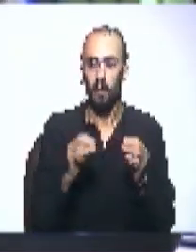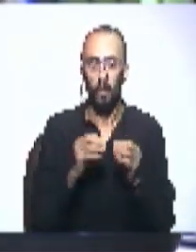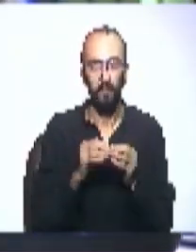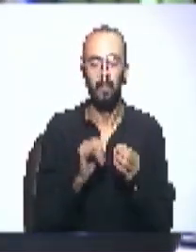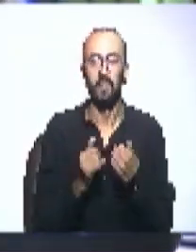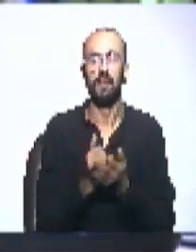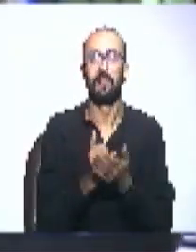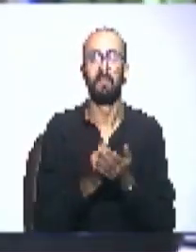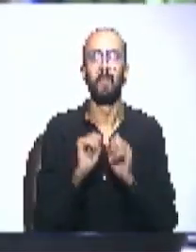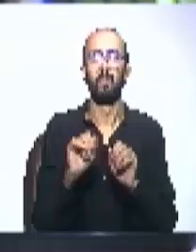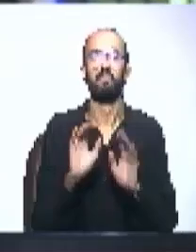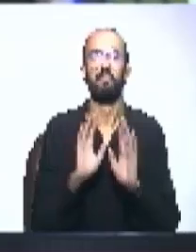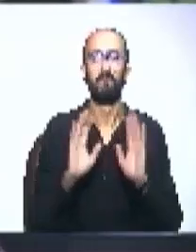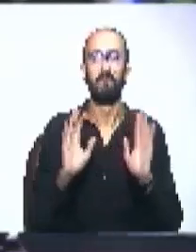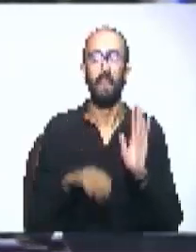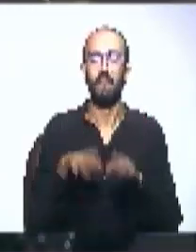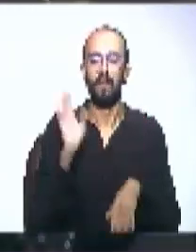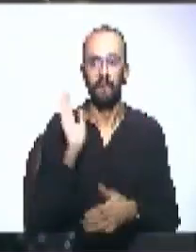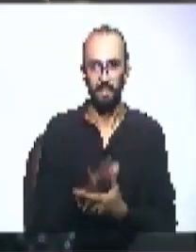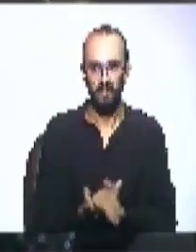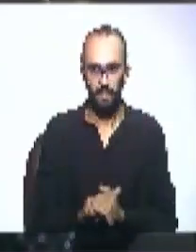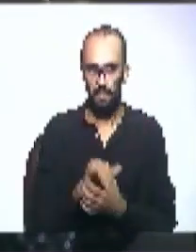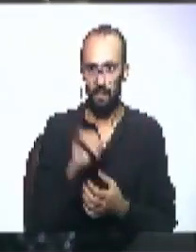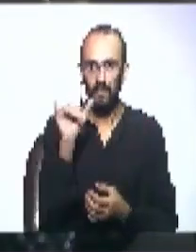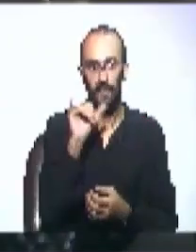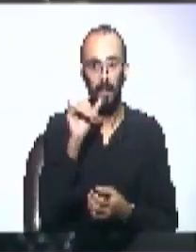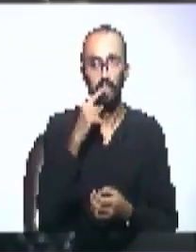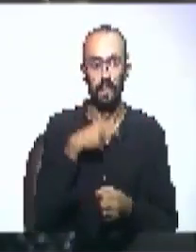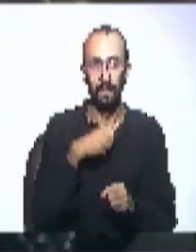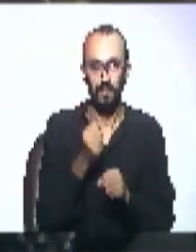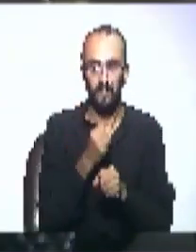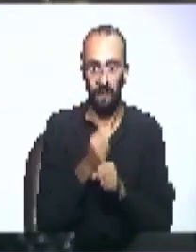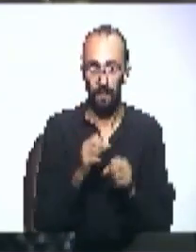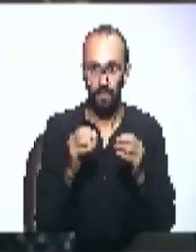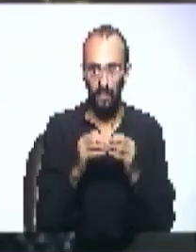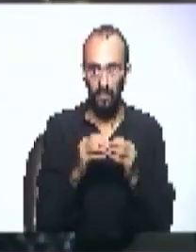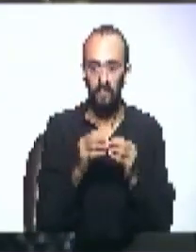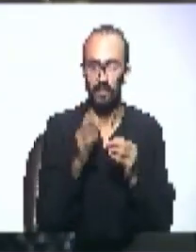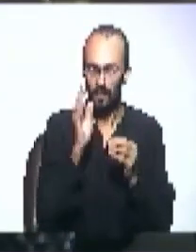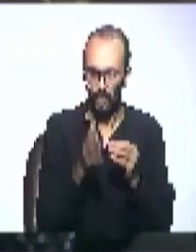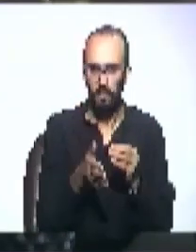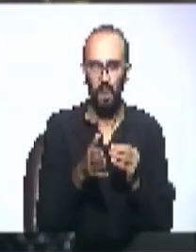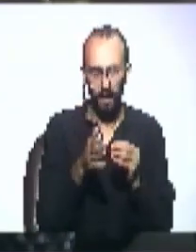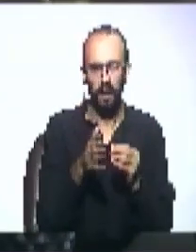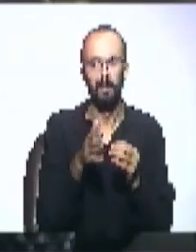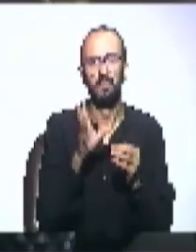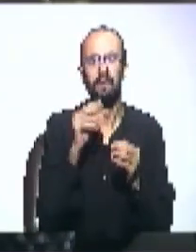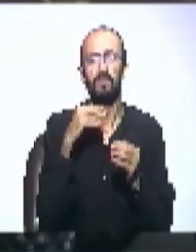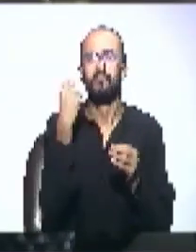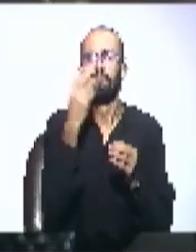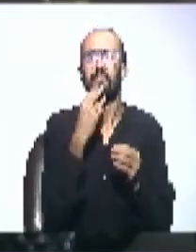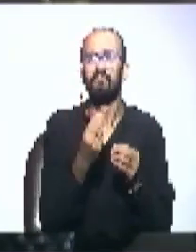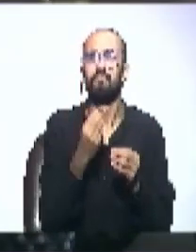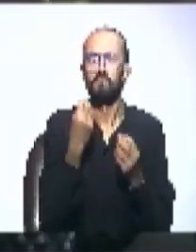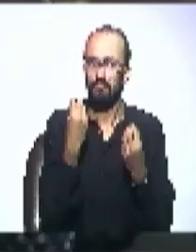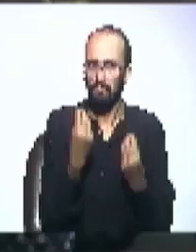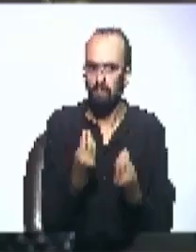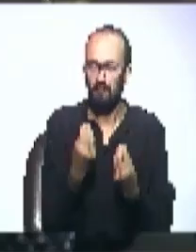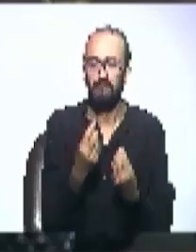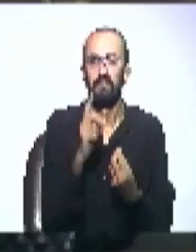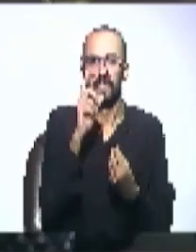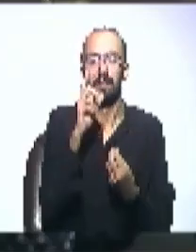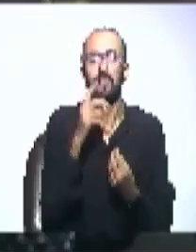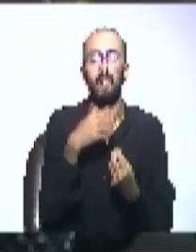المدارس مهم ان احنا نستخدم حاجات يعني اللي احنا بنستخدمه ده ممكن يكون شكله لطيف بس بيعلي